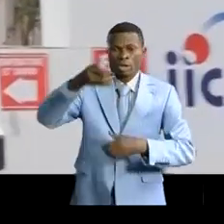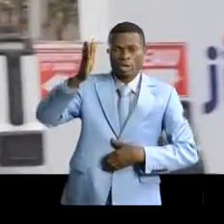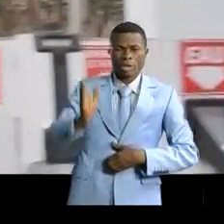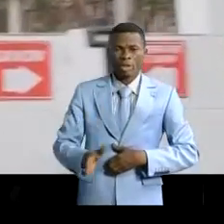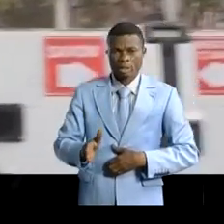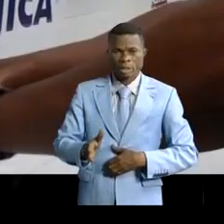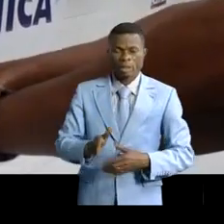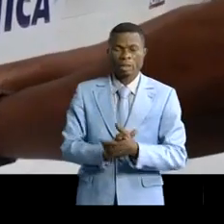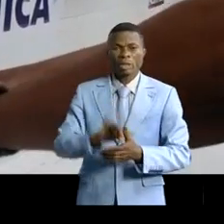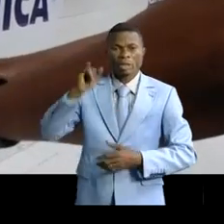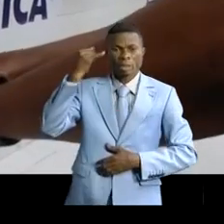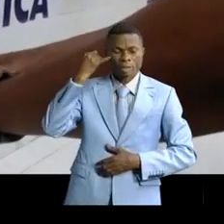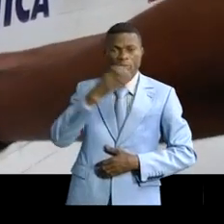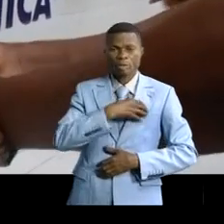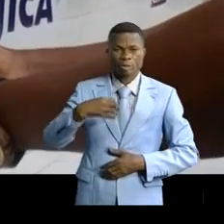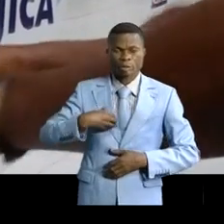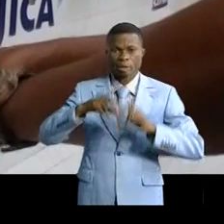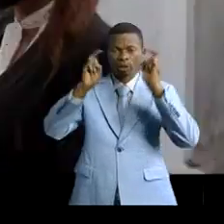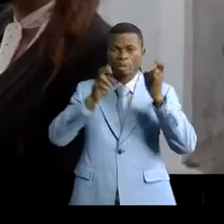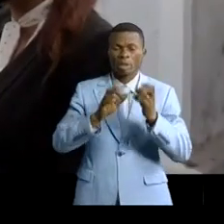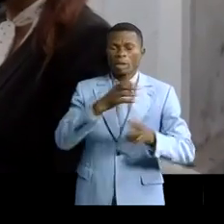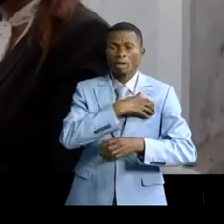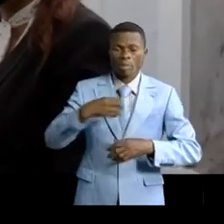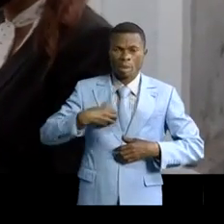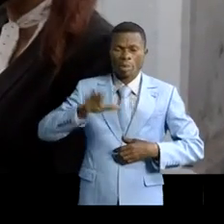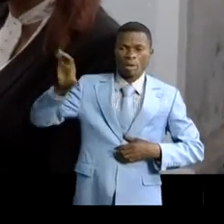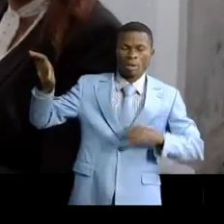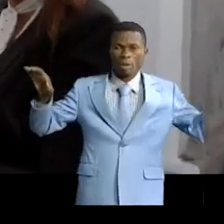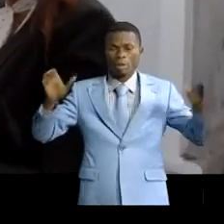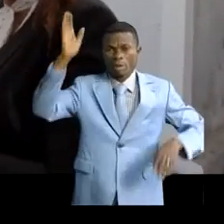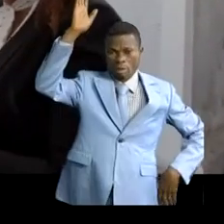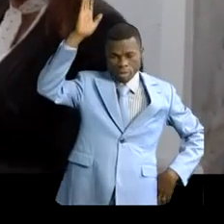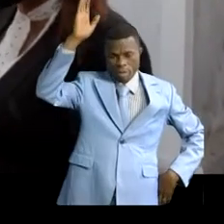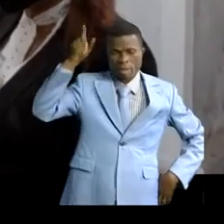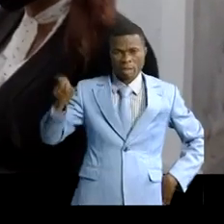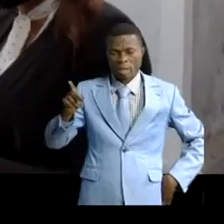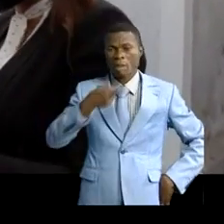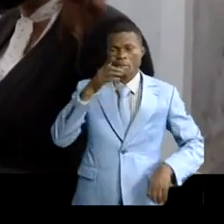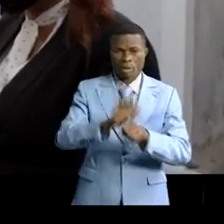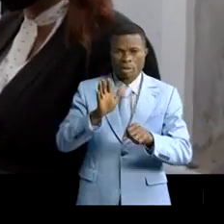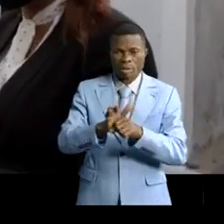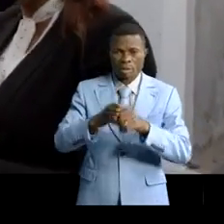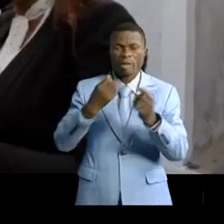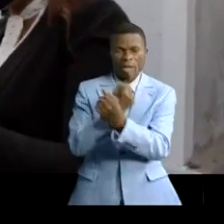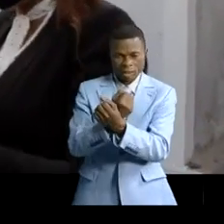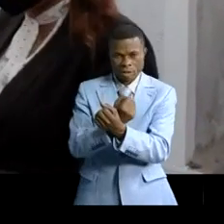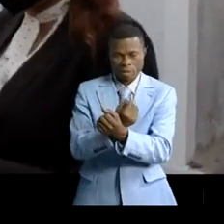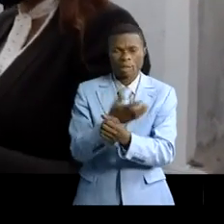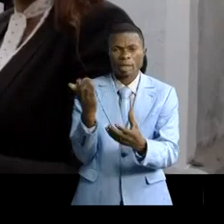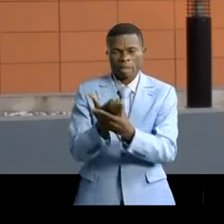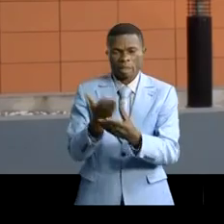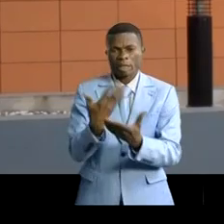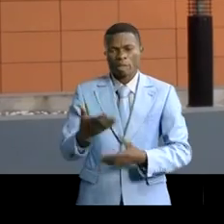Thérèse Kirongozi, la mère de robots roulage. Thérèse Kirongozi insiste sur la maintenance de cet